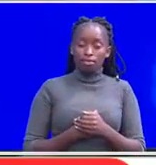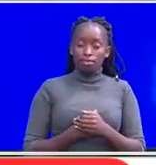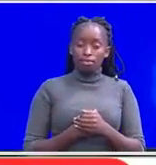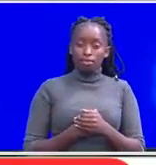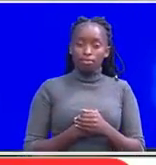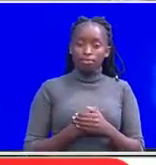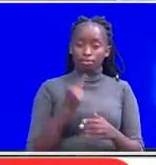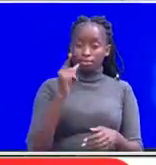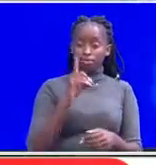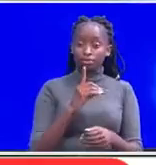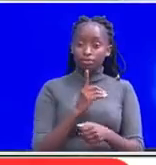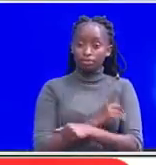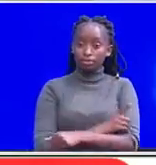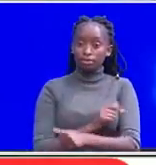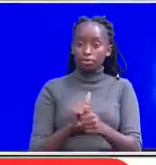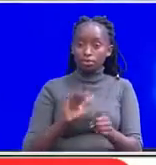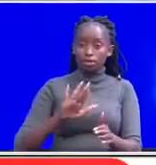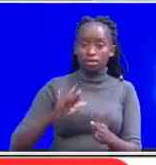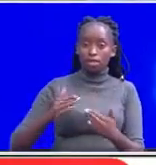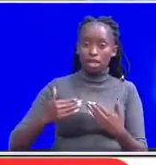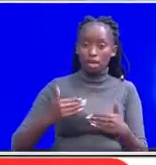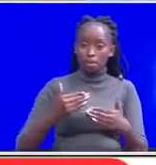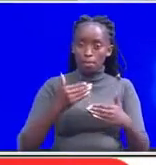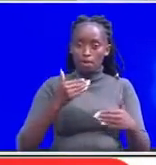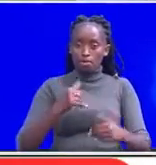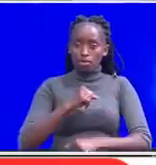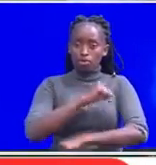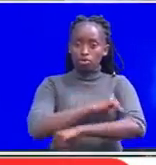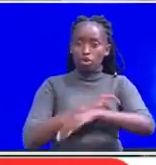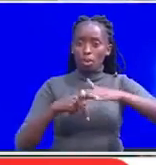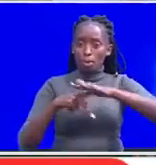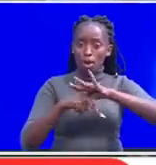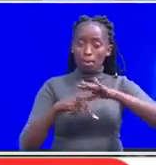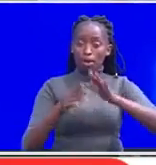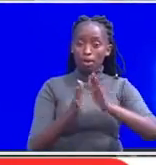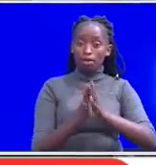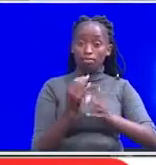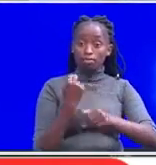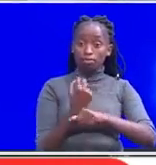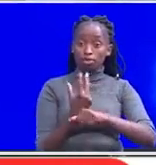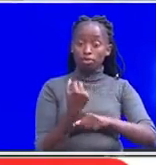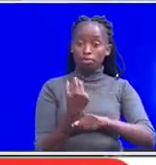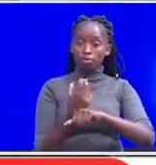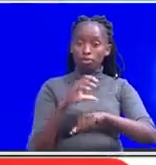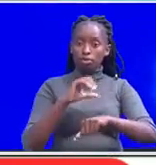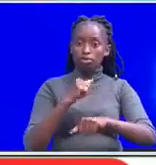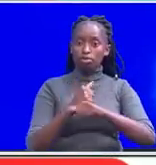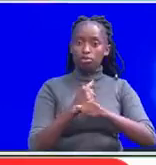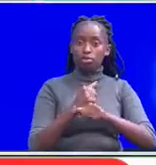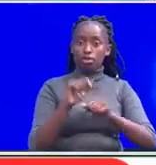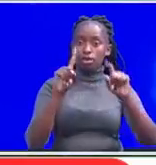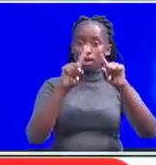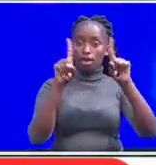siku chache tu zimesalia kabla ya shule za msingi na sekondari kufanya mitihani ya kitaifa.